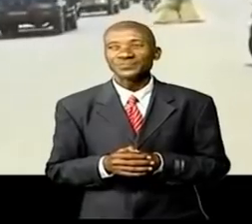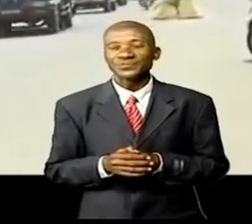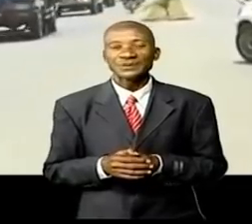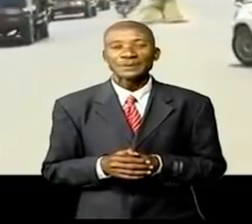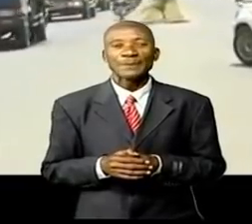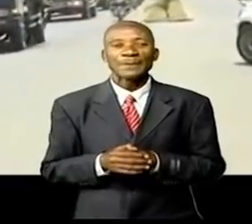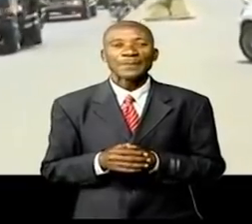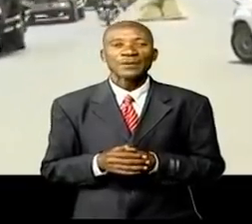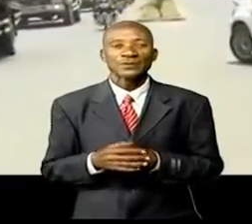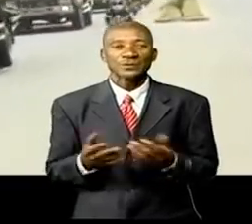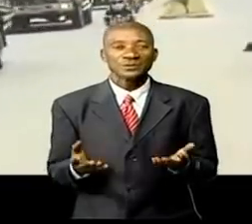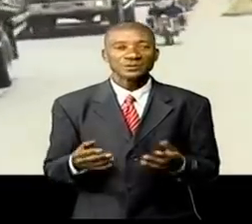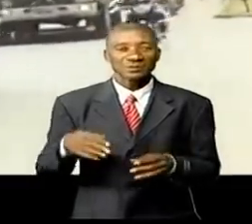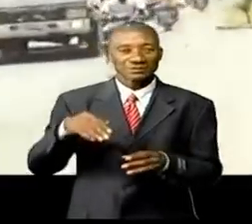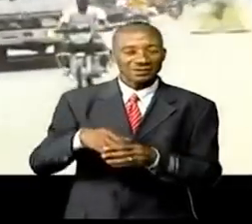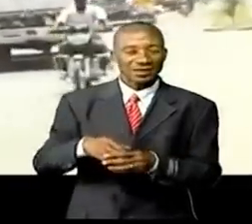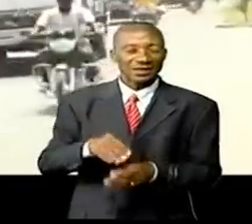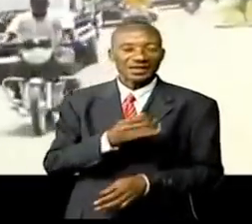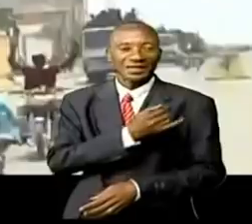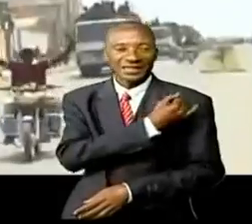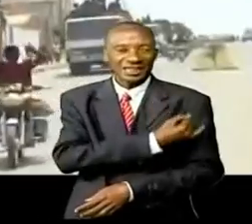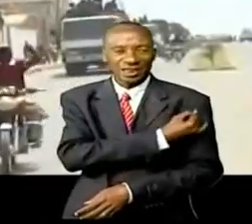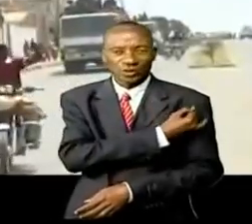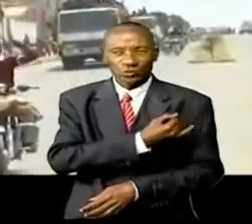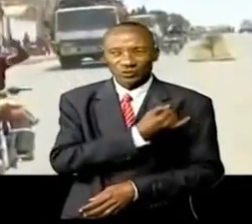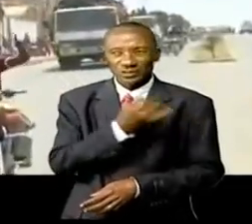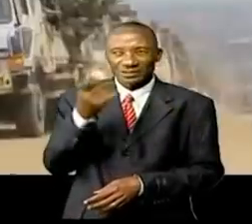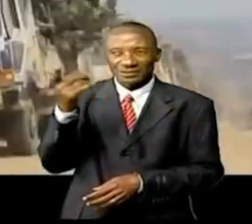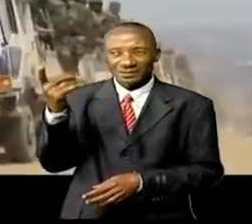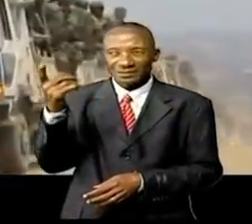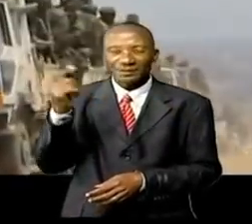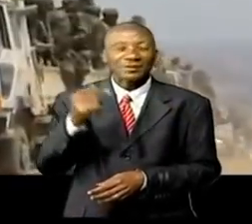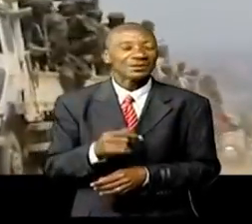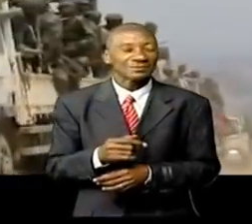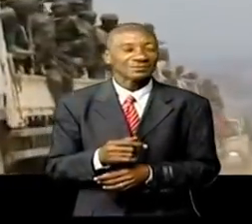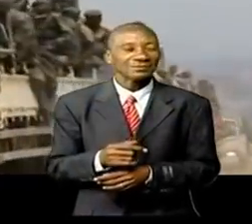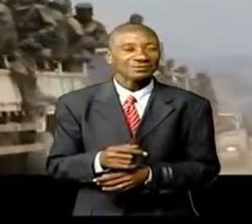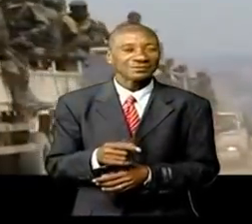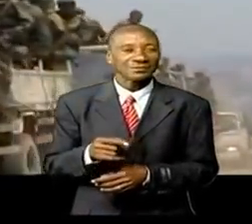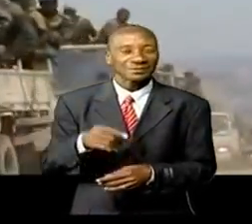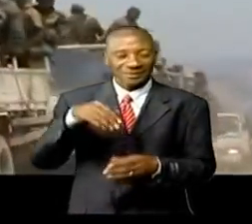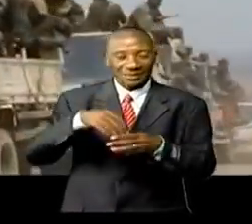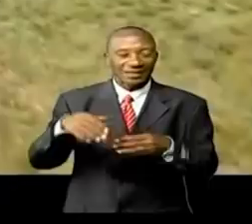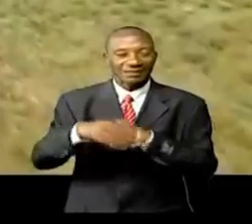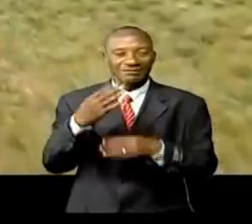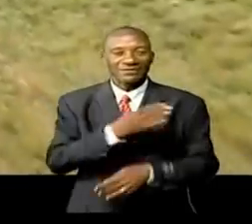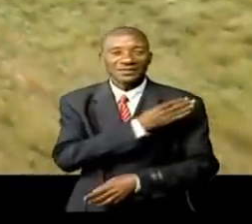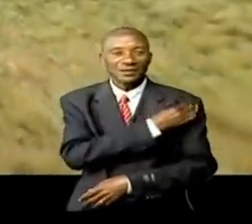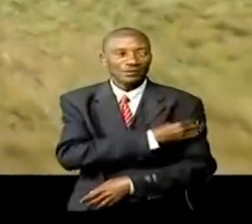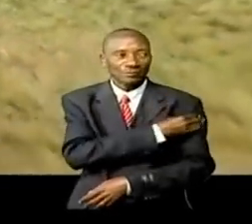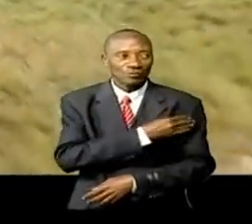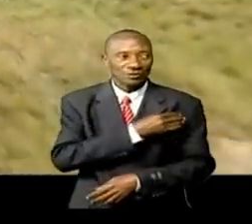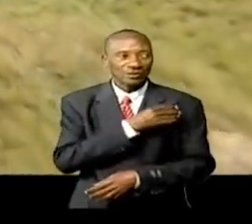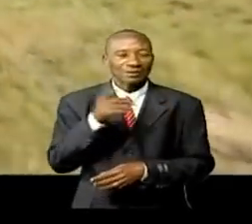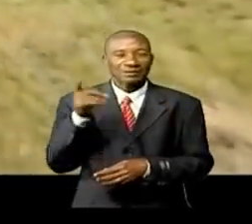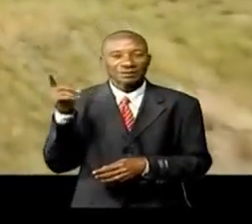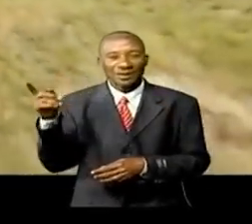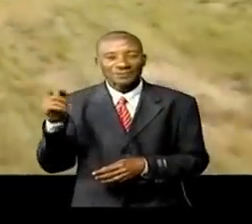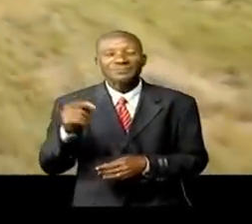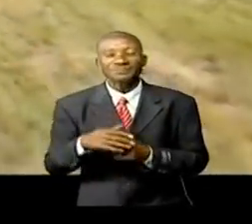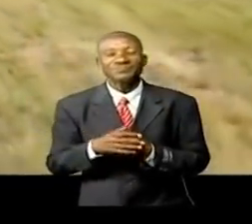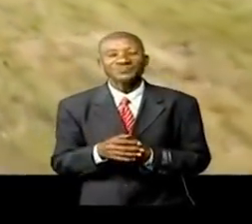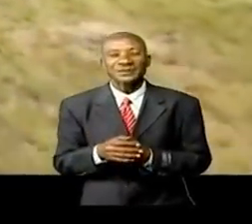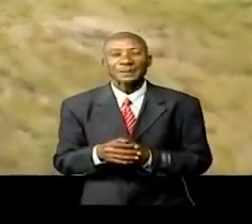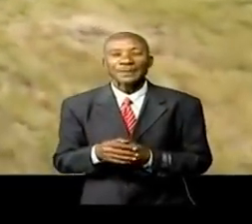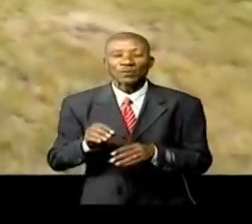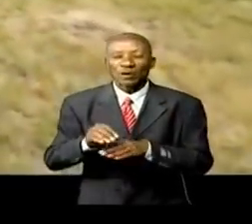C'est une colonne de véhicules qui a fait son entrée dans la ville de Bounia. Des centaines de milliers d'hommes en uniforme ont été déployés